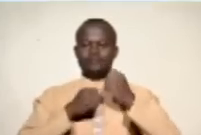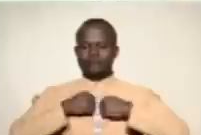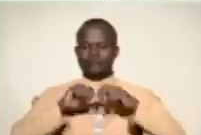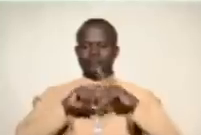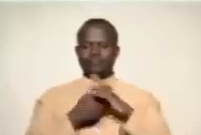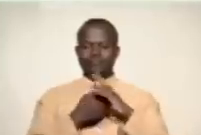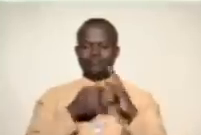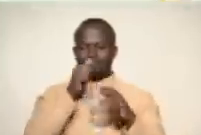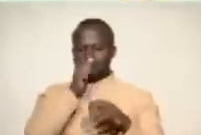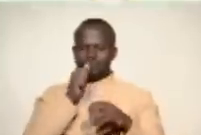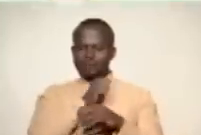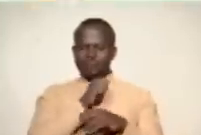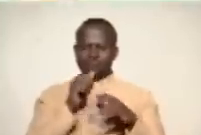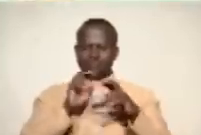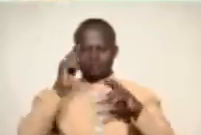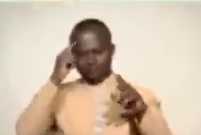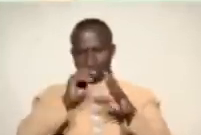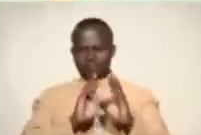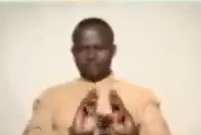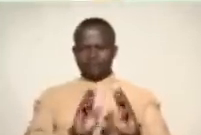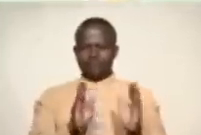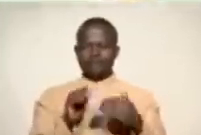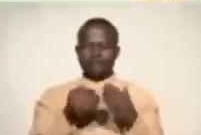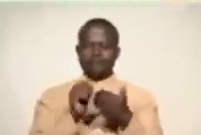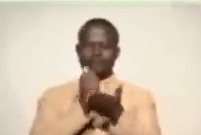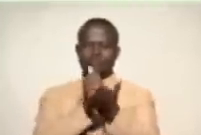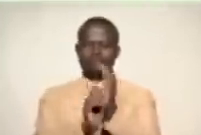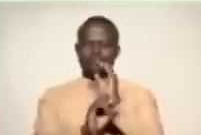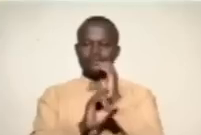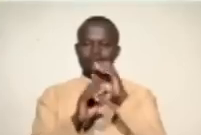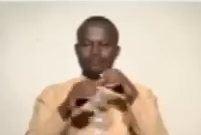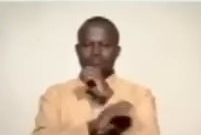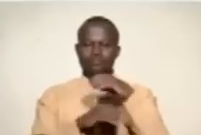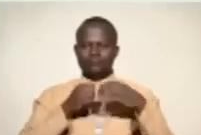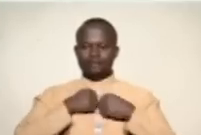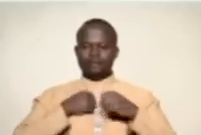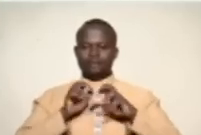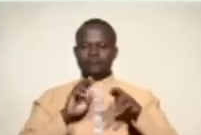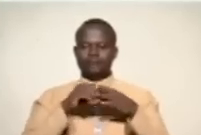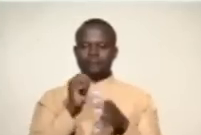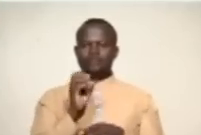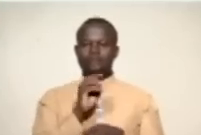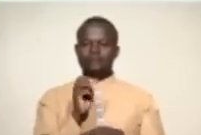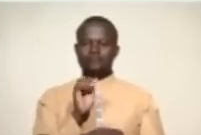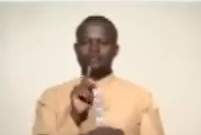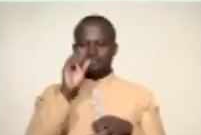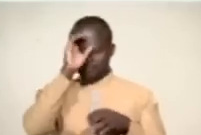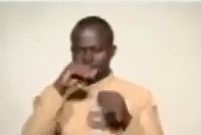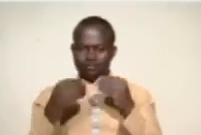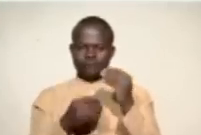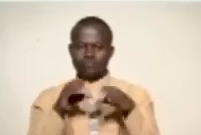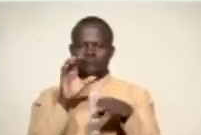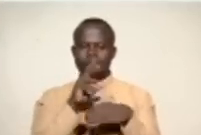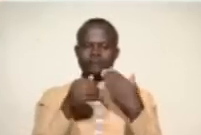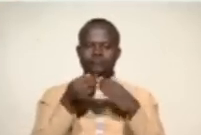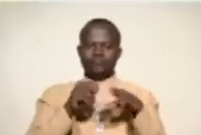yatangiye umwiherero. Umwiherero ugamije gutegura ikipe y'igihugu ubwo mu gufasha ikipe y'igihugu y'u Rwanda Amavubi kwitegura umukino w'ikipe y'igihugu ya Mozambique mu gushaka tariki 10 cy'Afurika kikubura